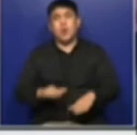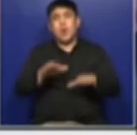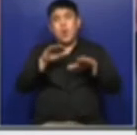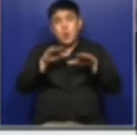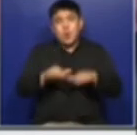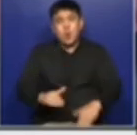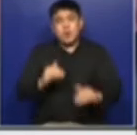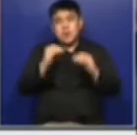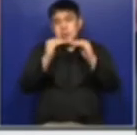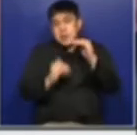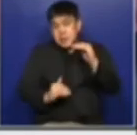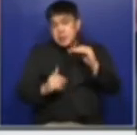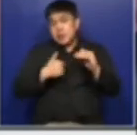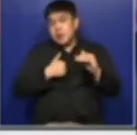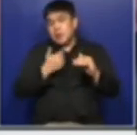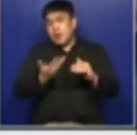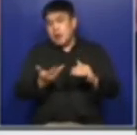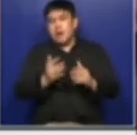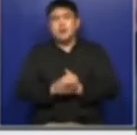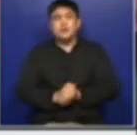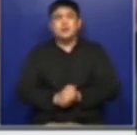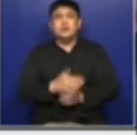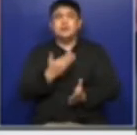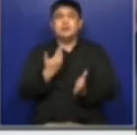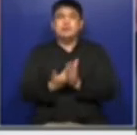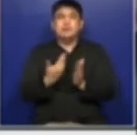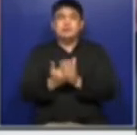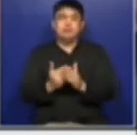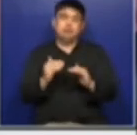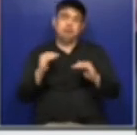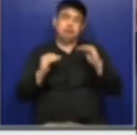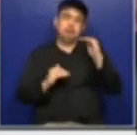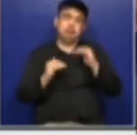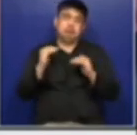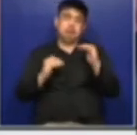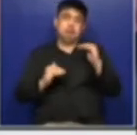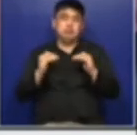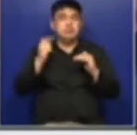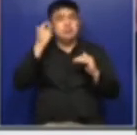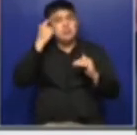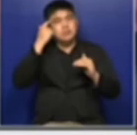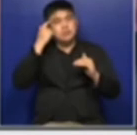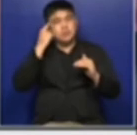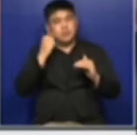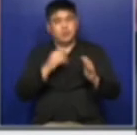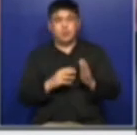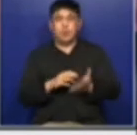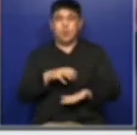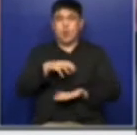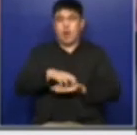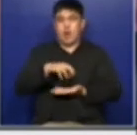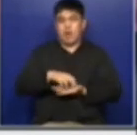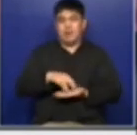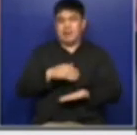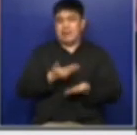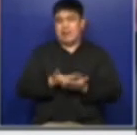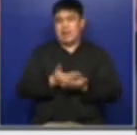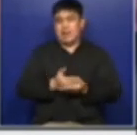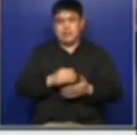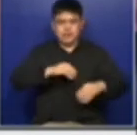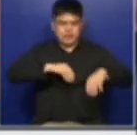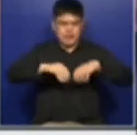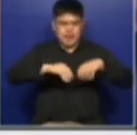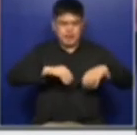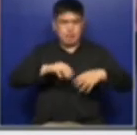ได้ยังไงถ้างบประมาณเราไม่สมดุล นะครับไม่ลดส่วนกลางลงไม่ประหยัดงบประมาณลงการพั